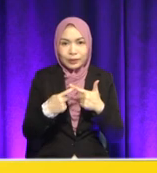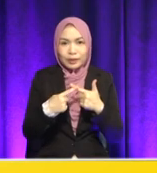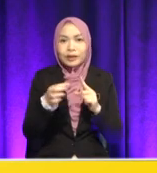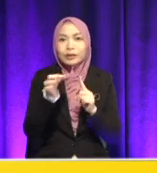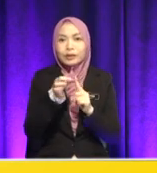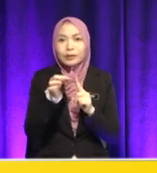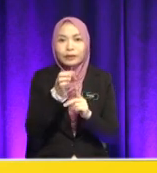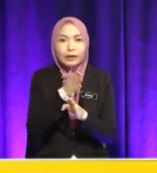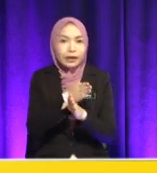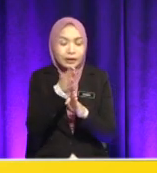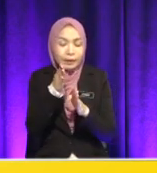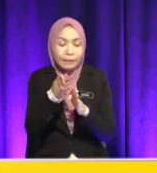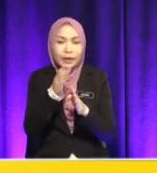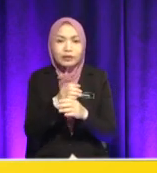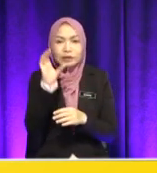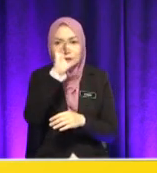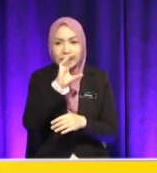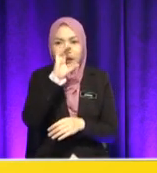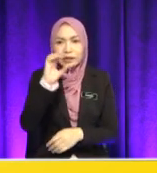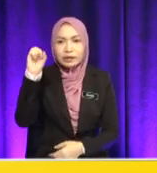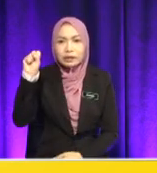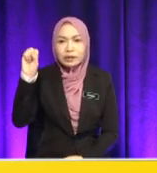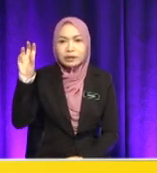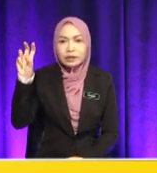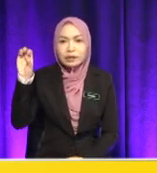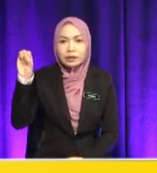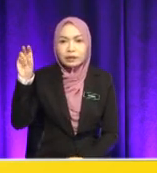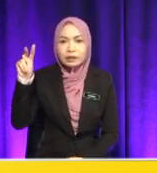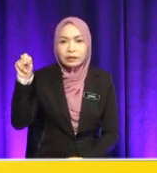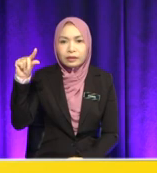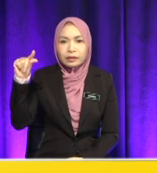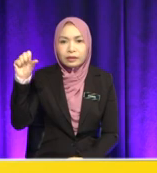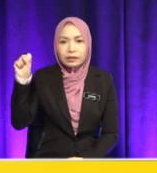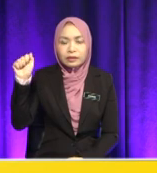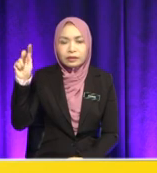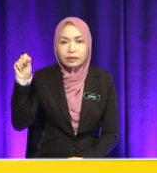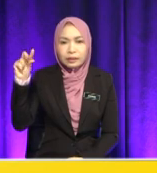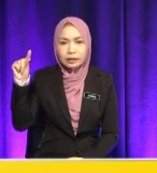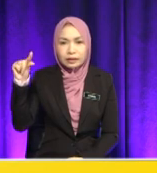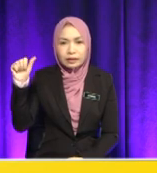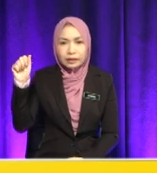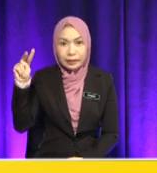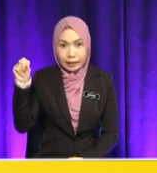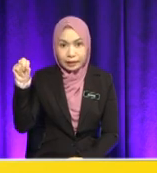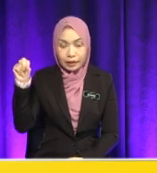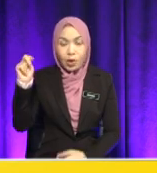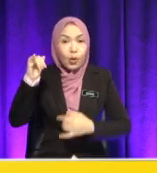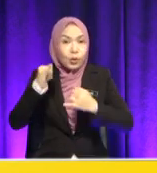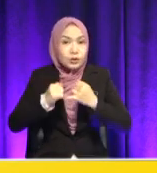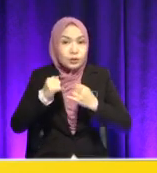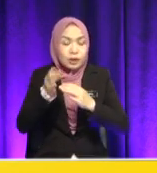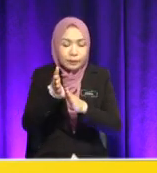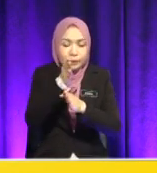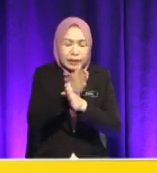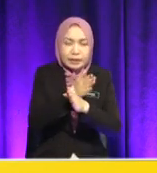sengsangan dan letak jawaban di ujung sekali tidak ada sama dengan anak sini oke tadi